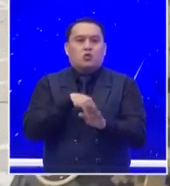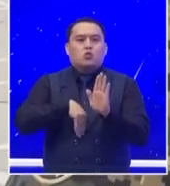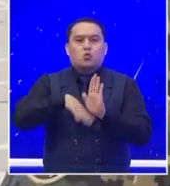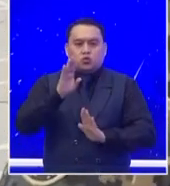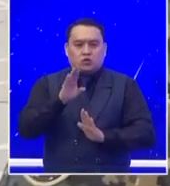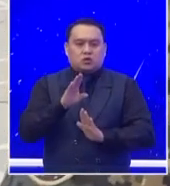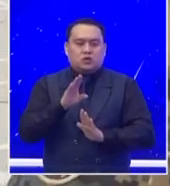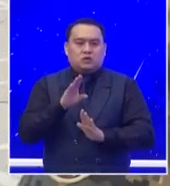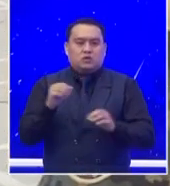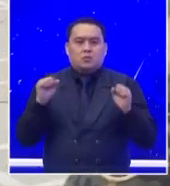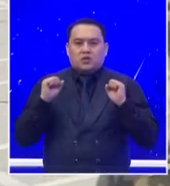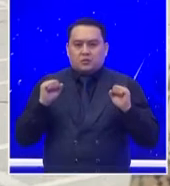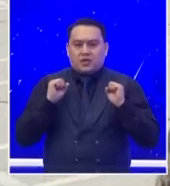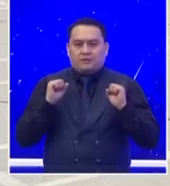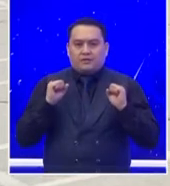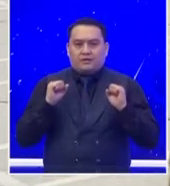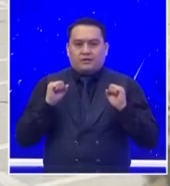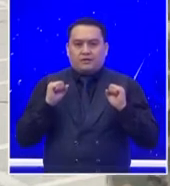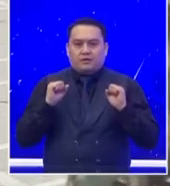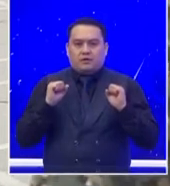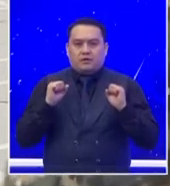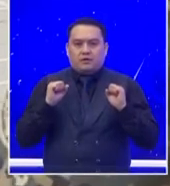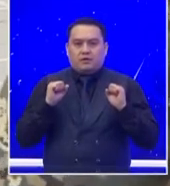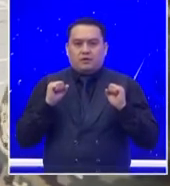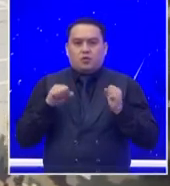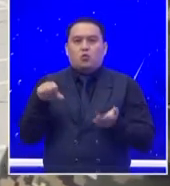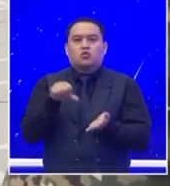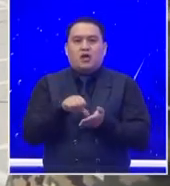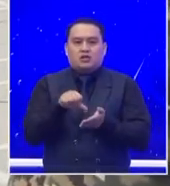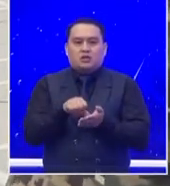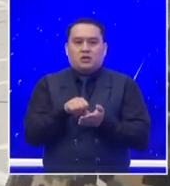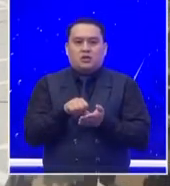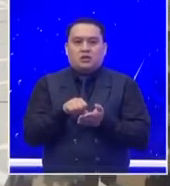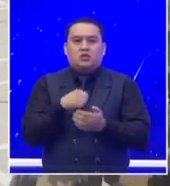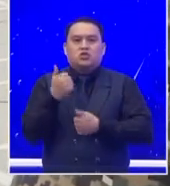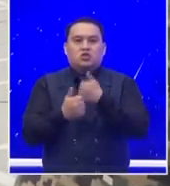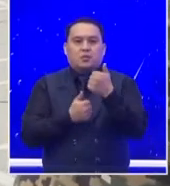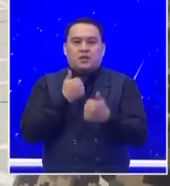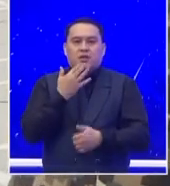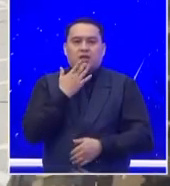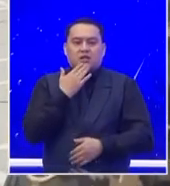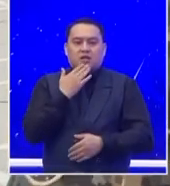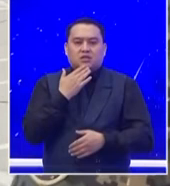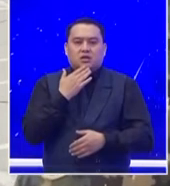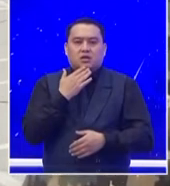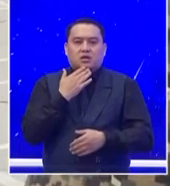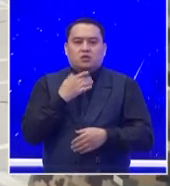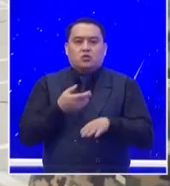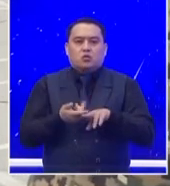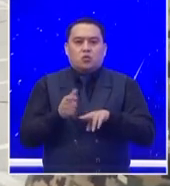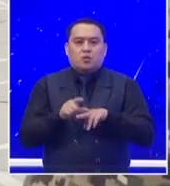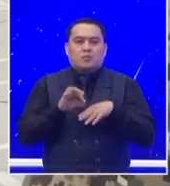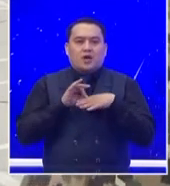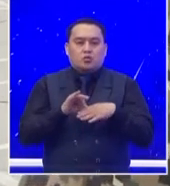лучших спортсменов для участия на чемпионате Национальной гвардии, которые пройдут в